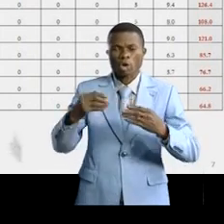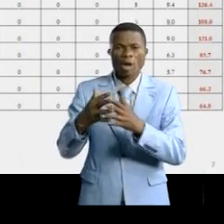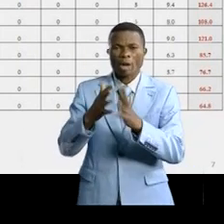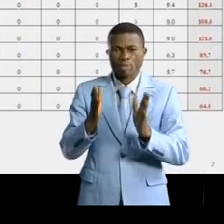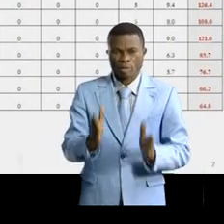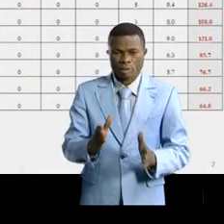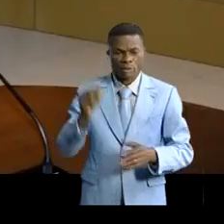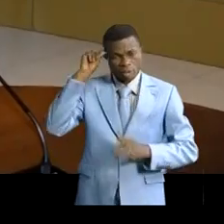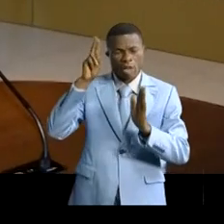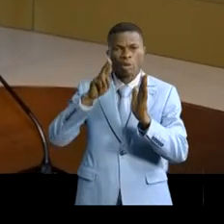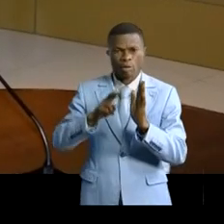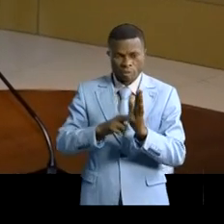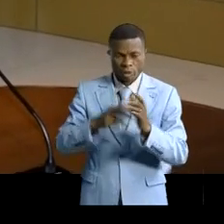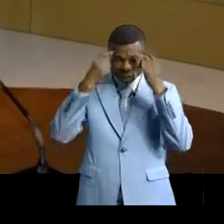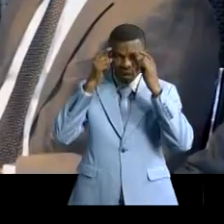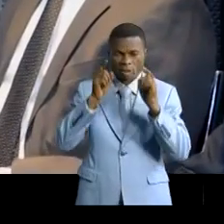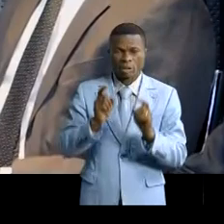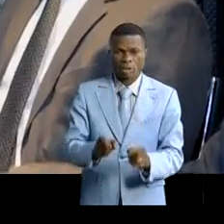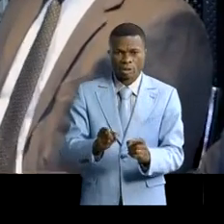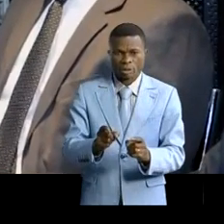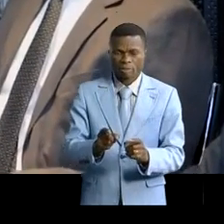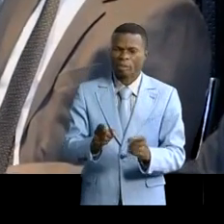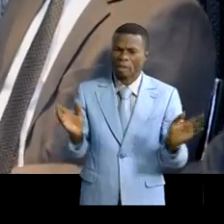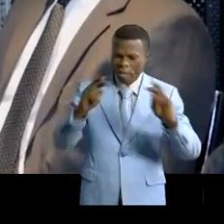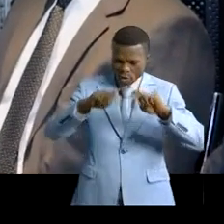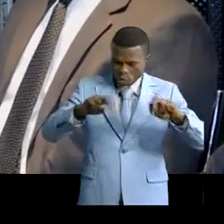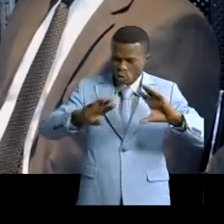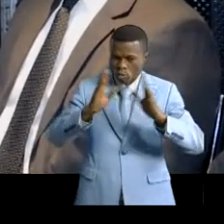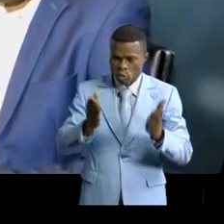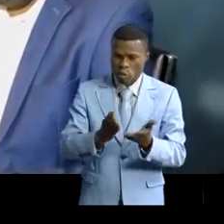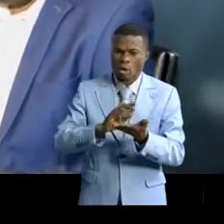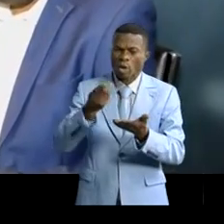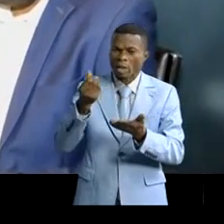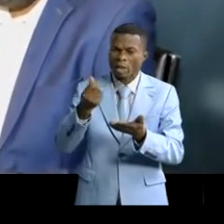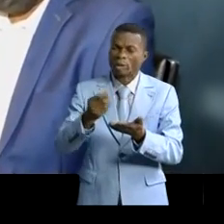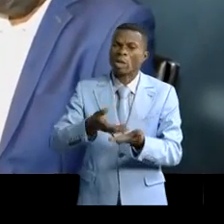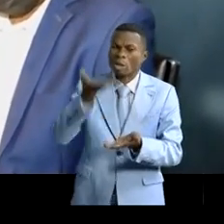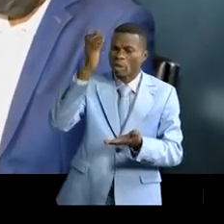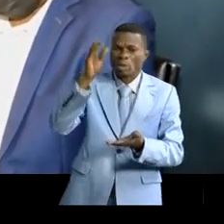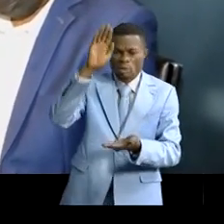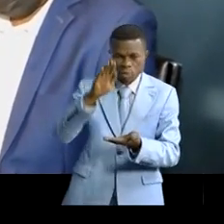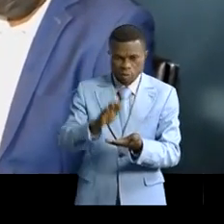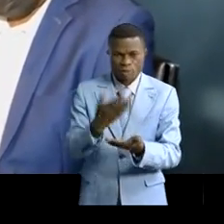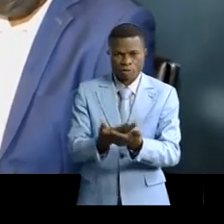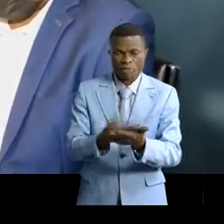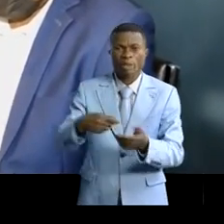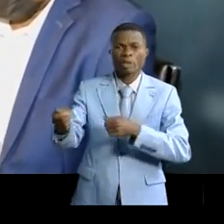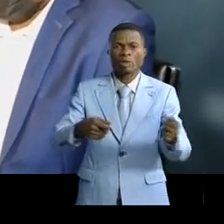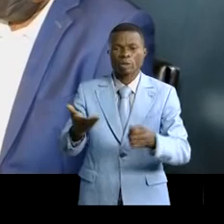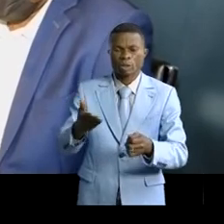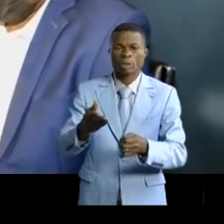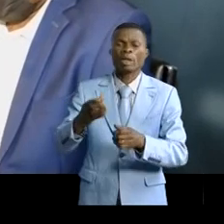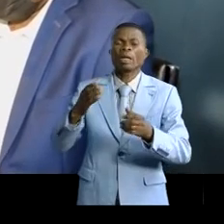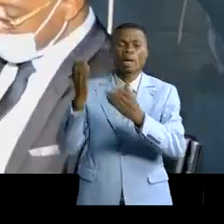121 $américains. Le gouvernement a décidé donc du nettoyage de la structure de prix avec effet immédiat sur le marché. Les